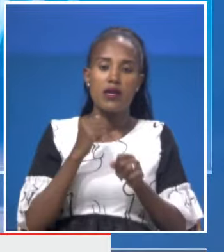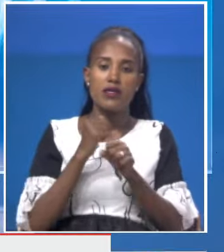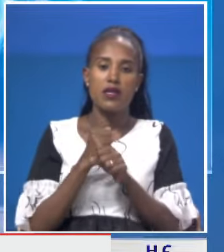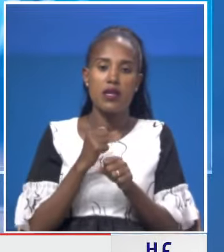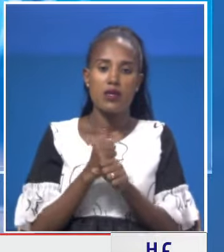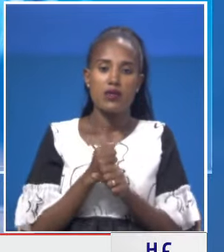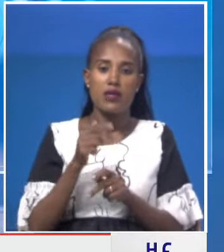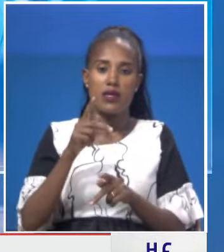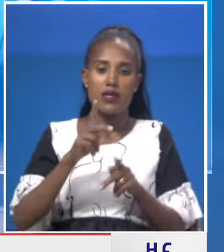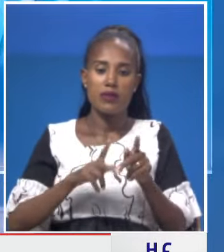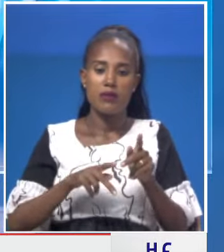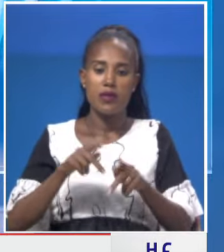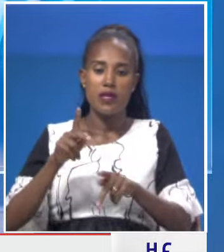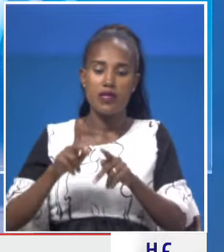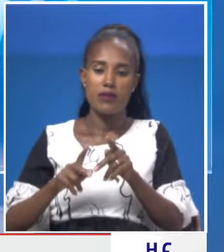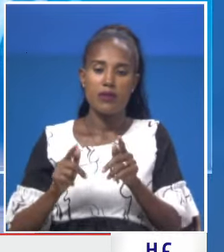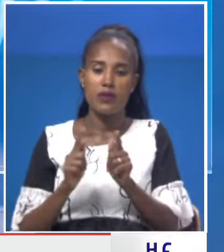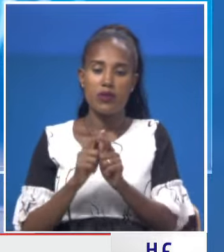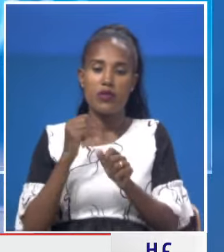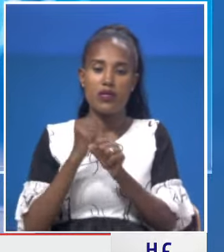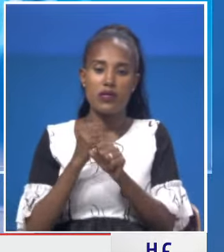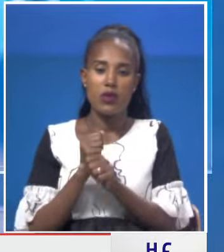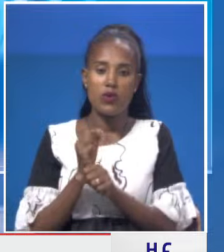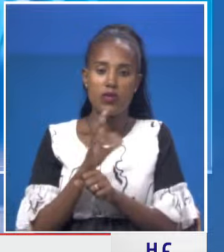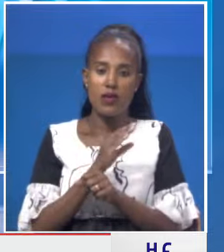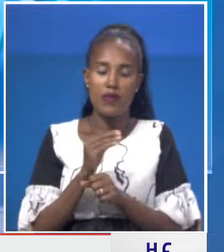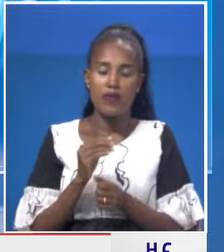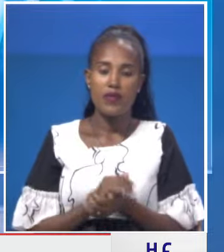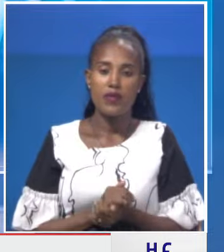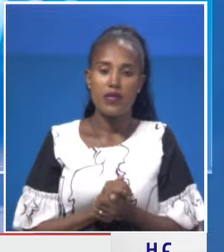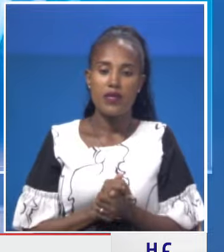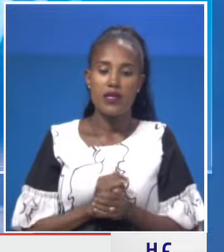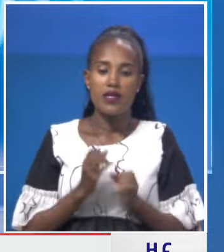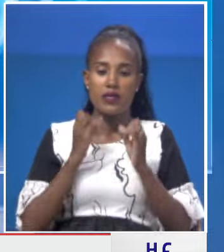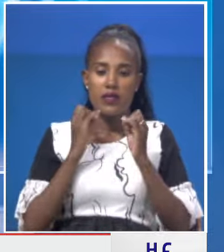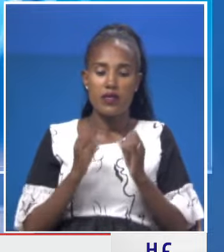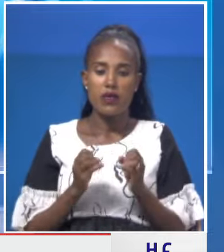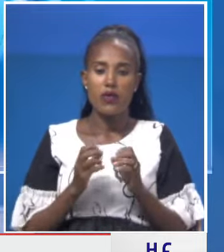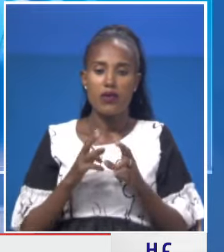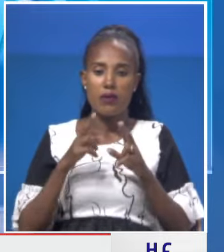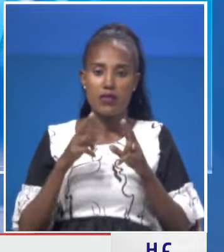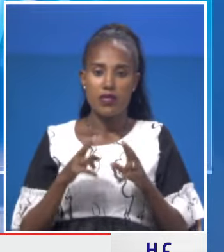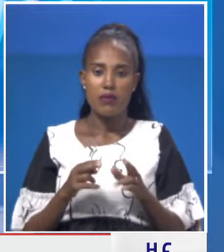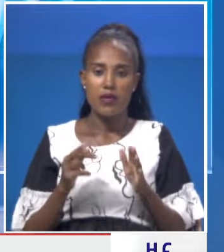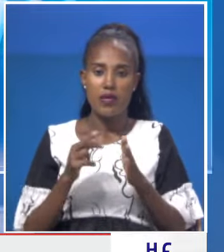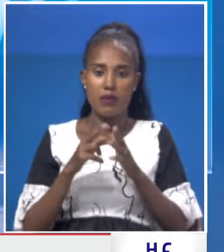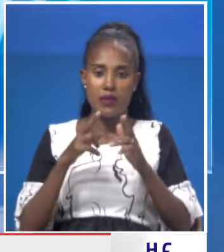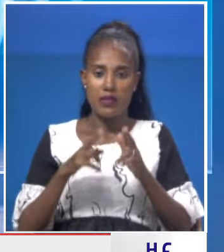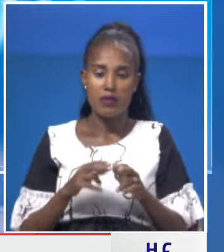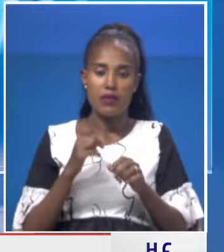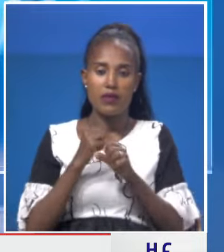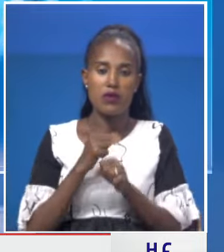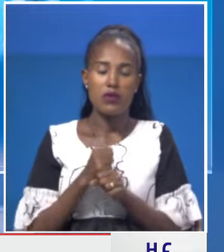የህዝብ ለህዝብ ግንኙነት ስራዎችና የጸጥታውን ማስከበር ህግ የማስከበር ስራዎች